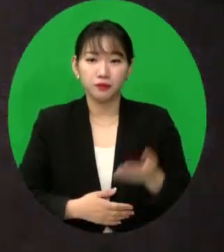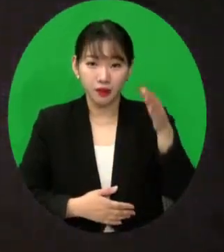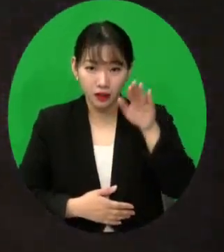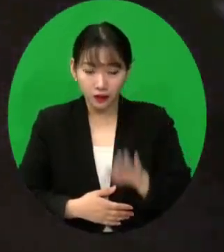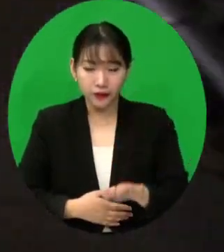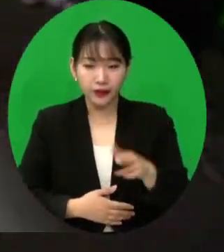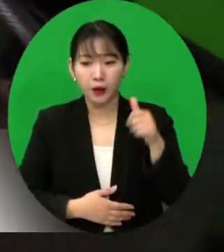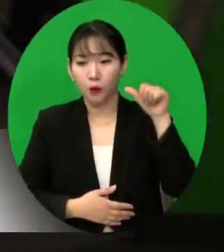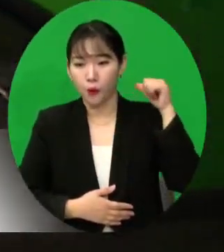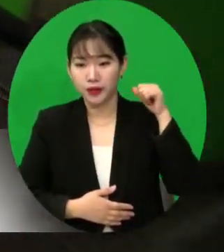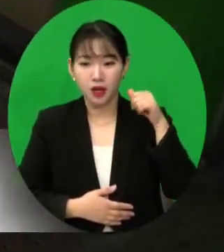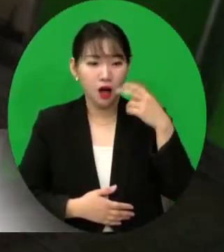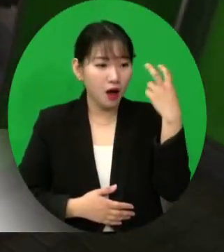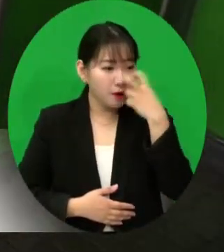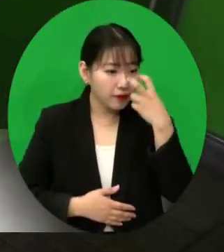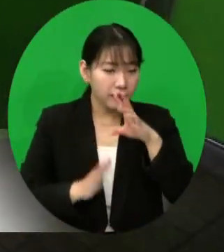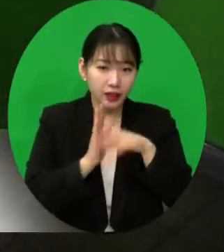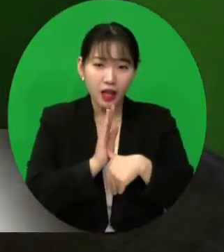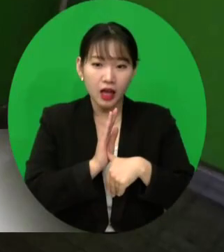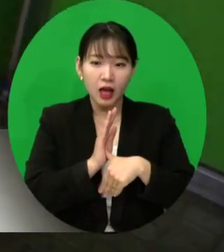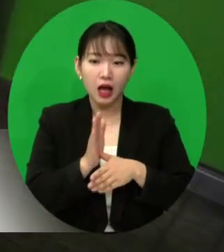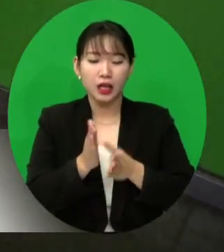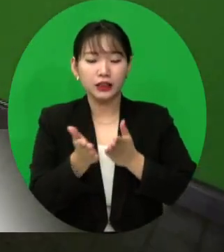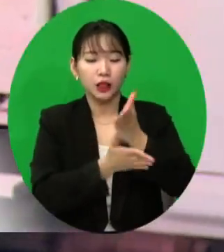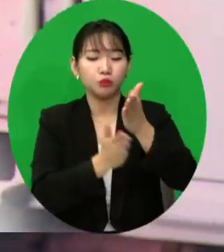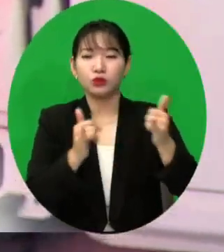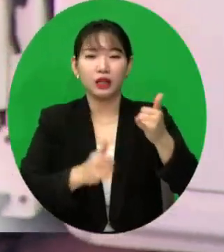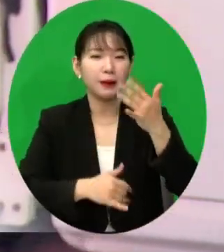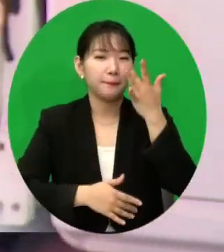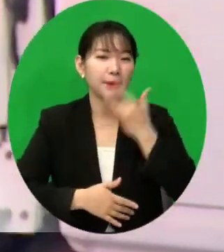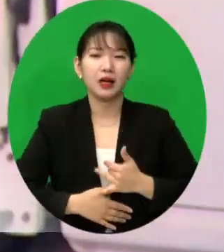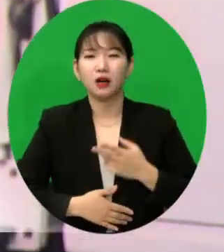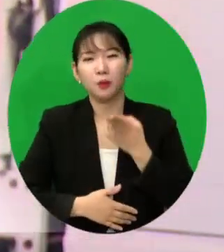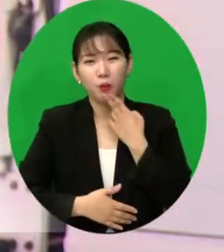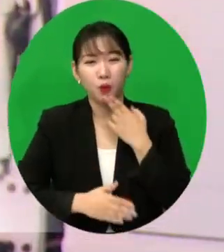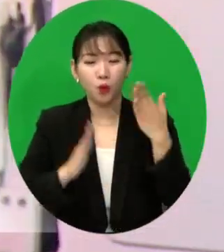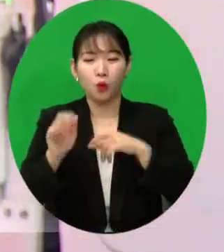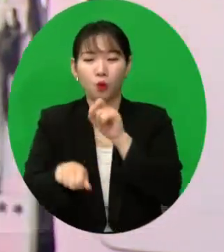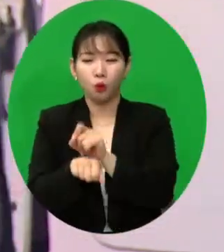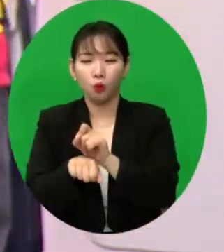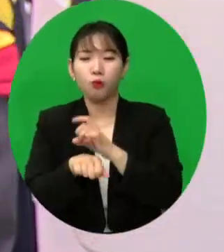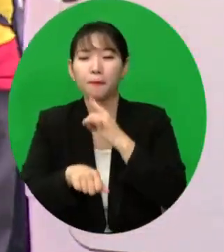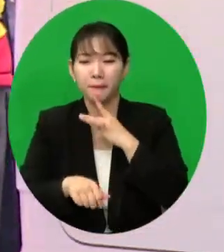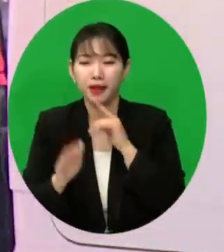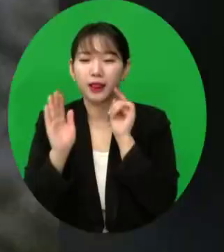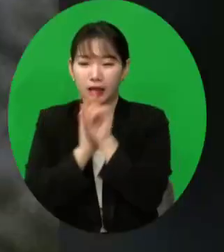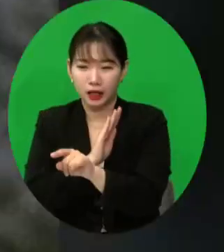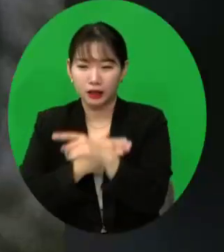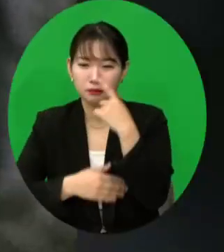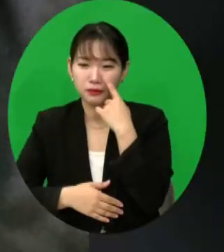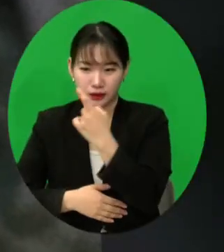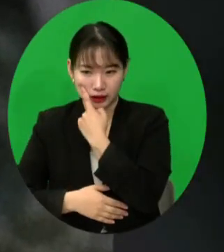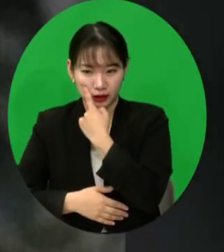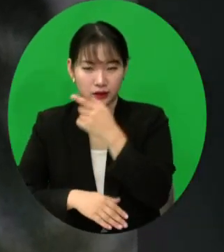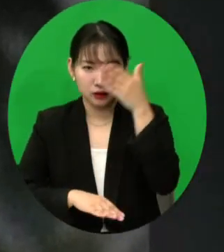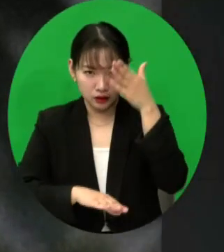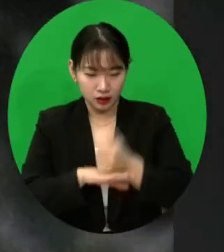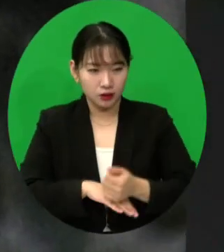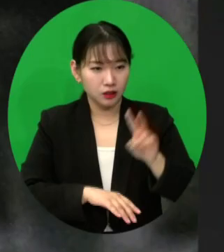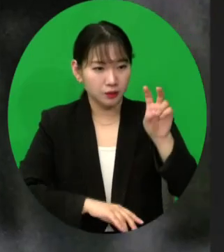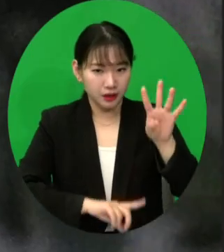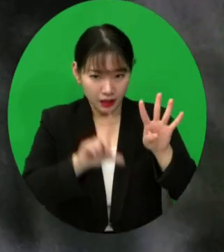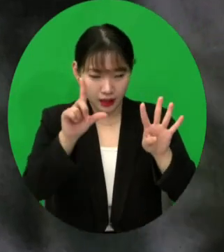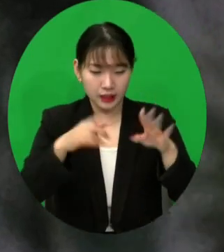그런데 당시 빈대 확인 작업에는 방역 전문가들이 빠진 채 공무원들만 투입됐었습니다. 결국 지난